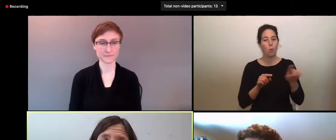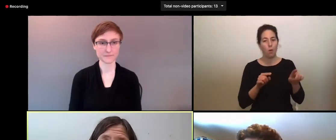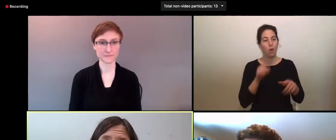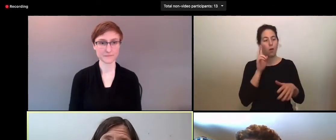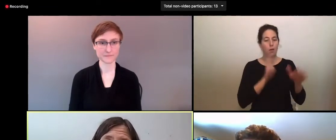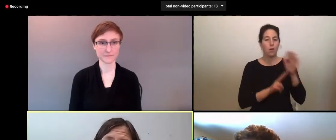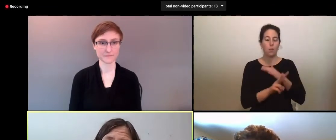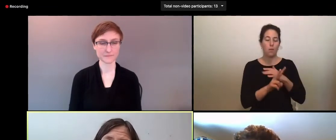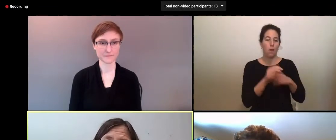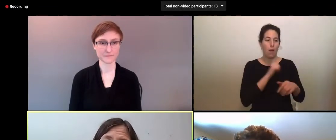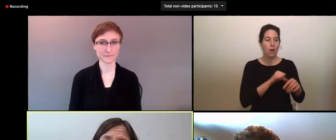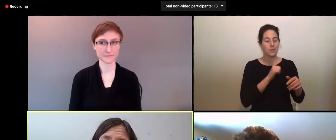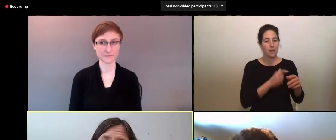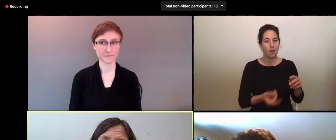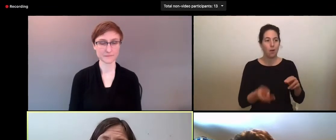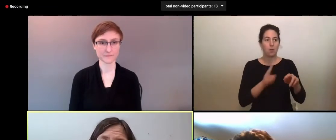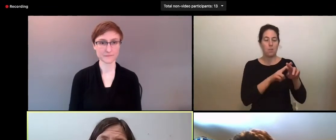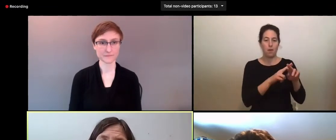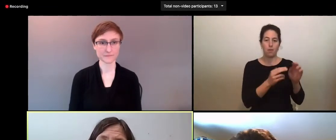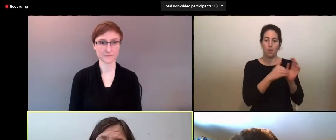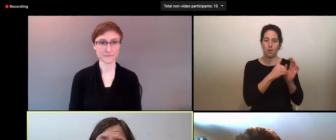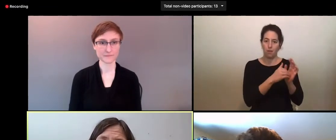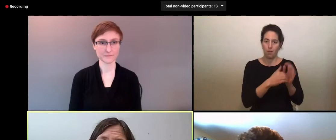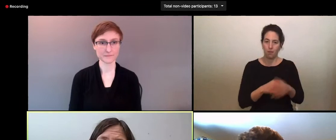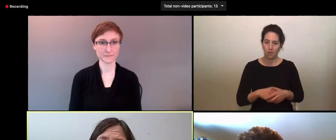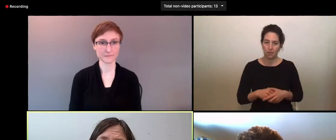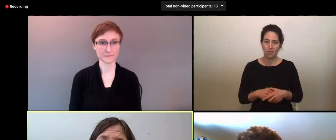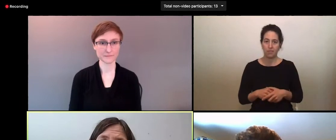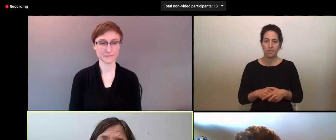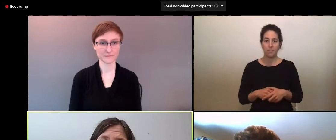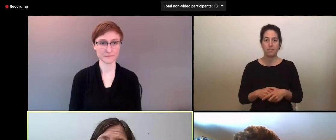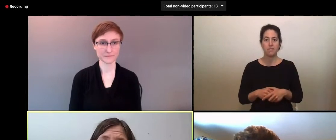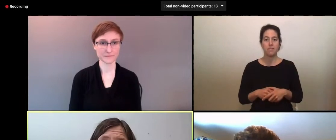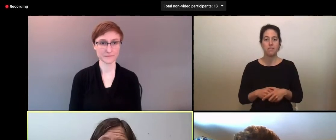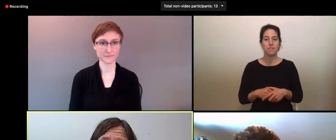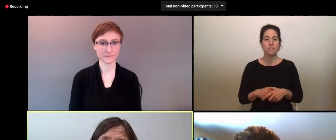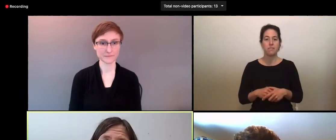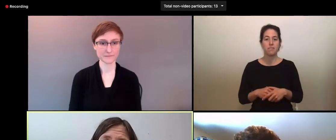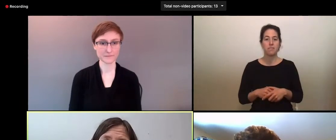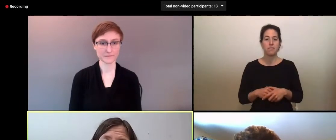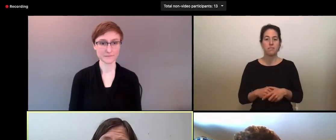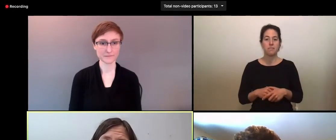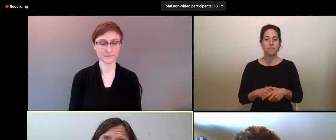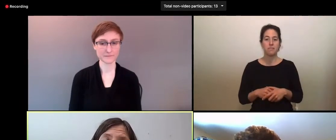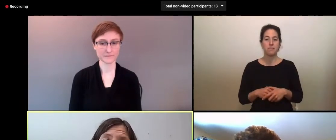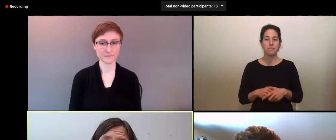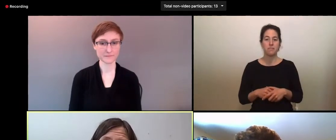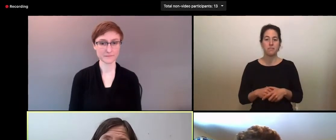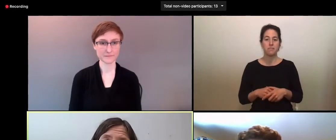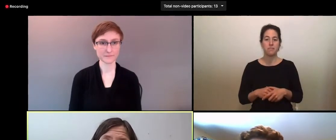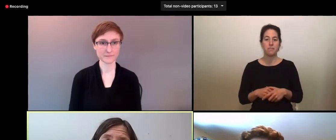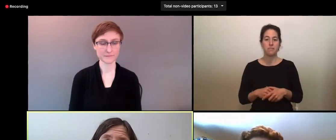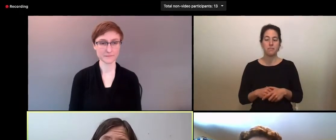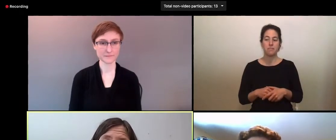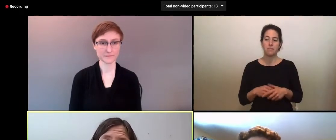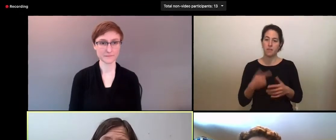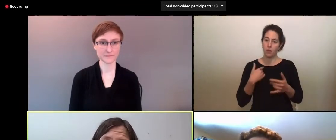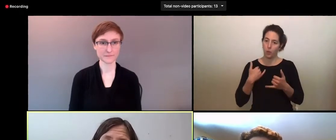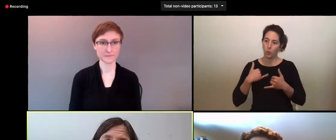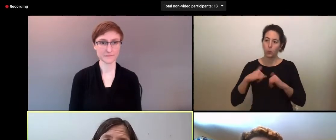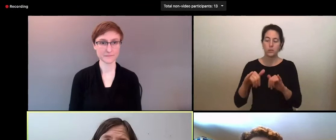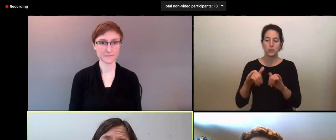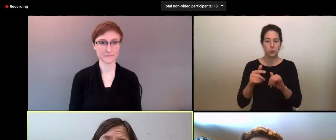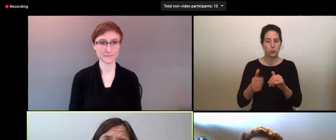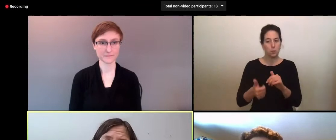cette norme encore. Alors, on va continuer d'utiliser la capacité que nous